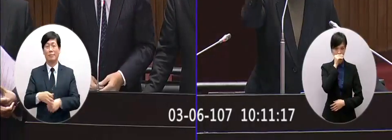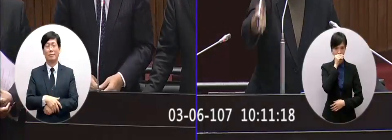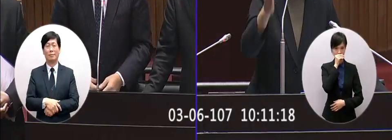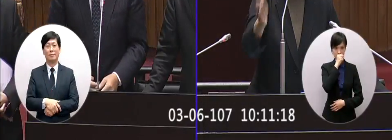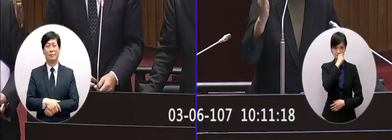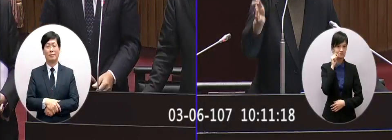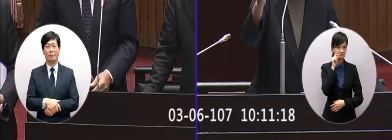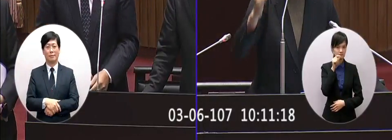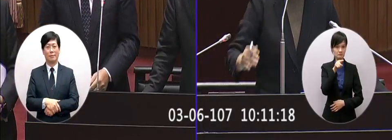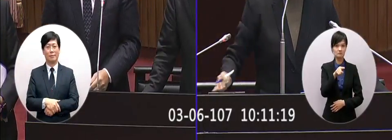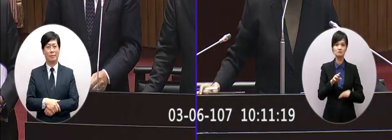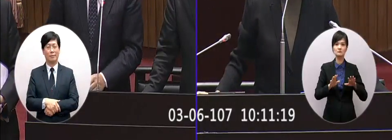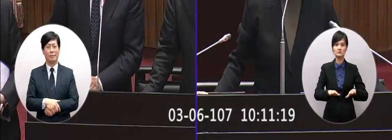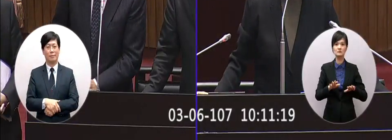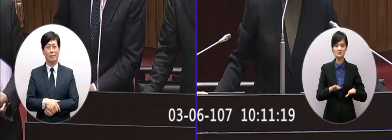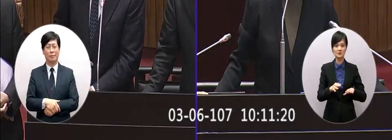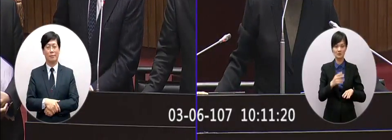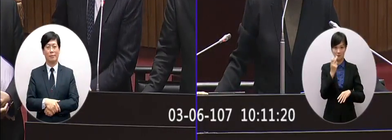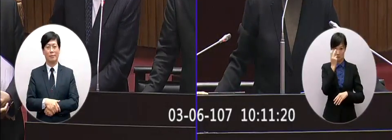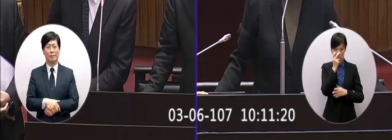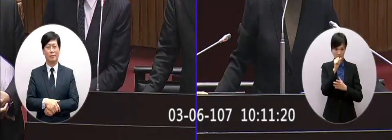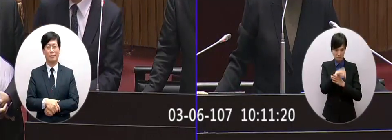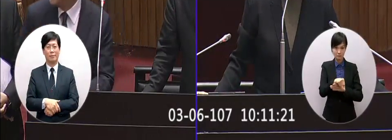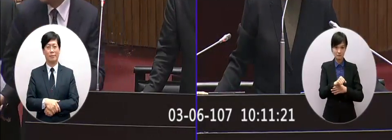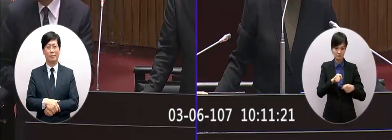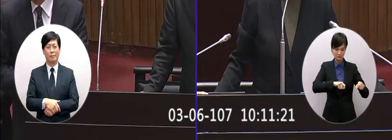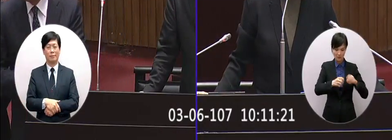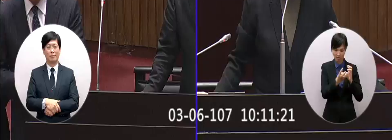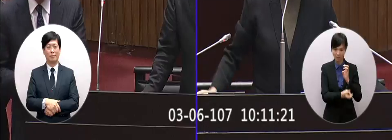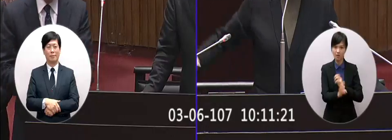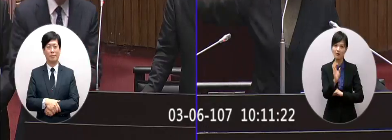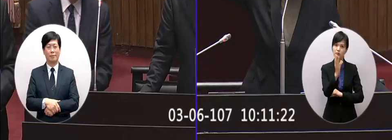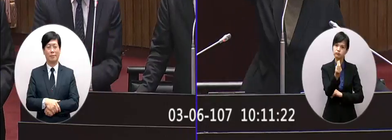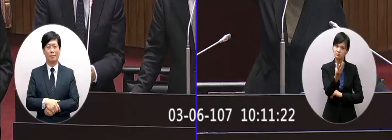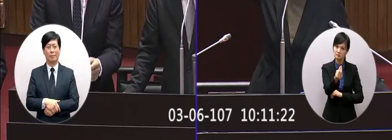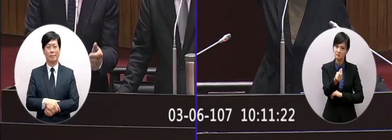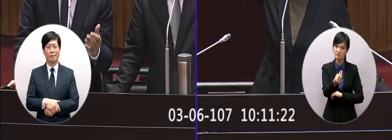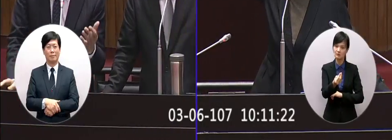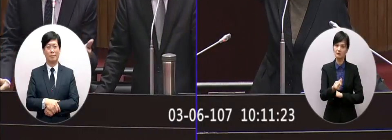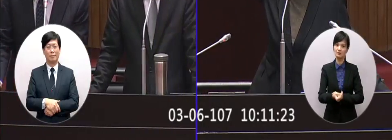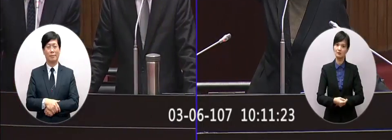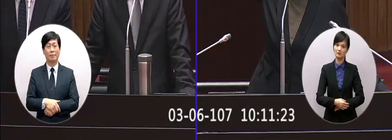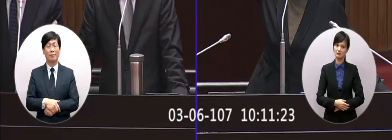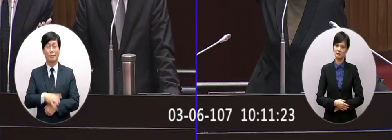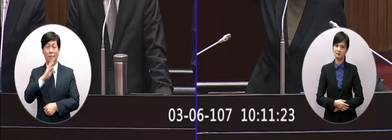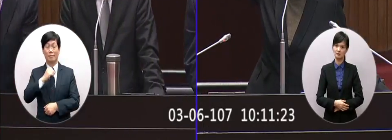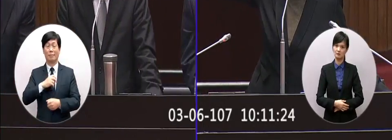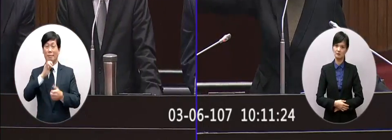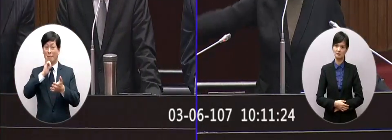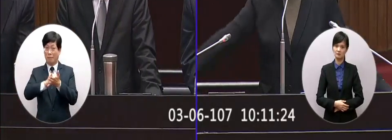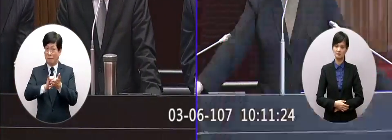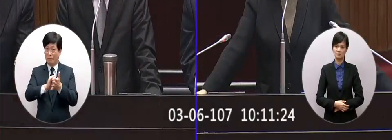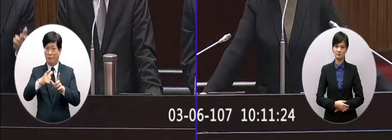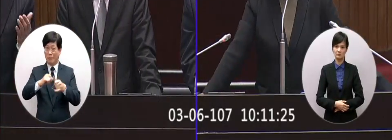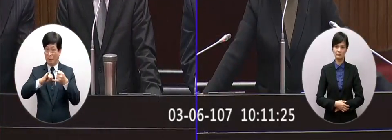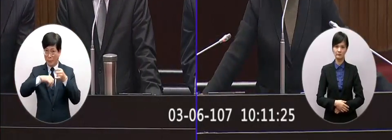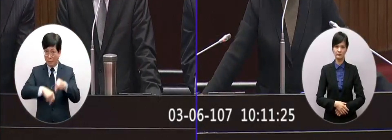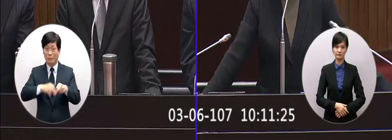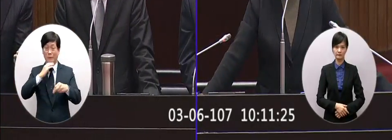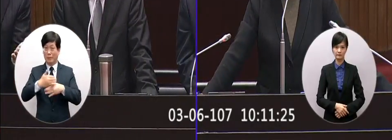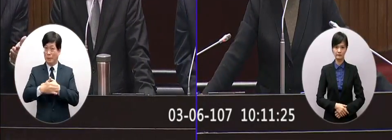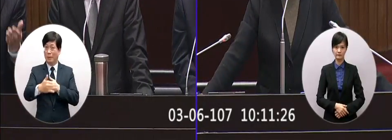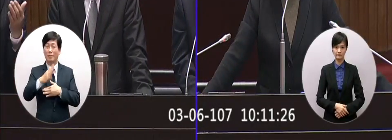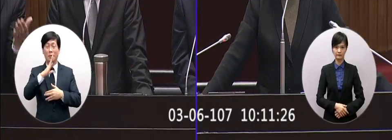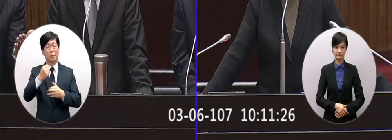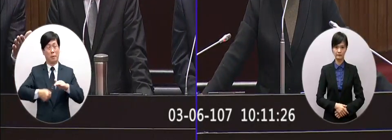明，今天已经没有了核定计划了嘛，讲得很清楚嘛。我再看一下你们民进党立法委员。 纽约公约是程序性的事项，没有加